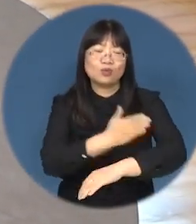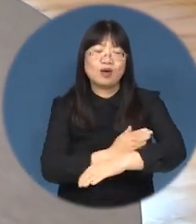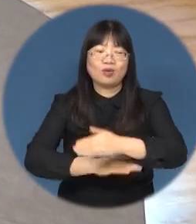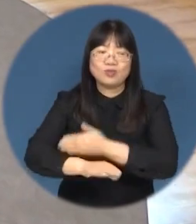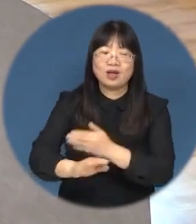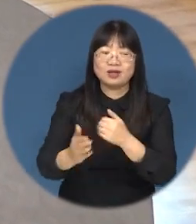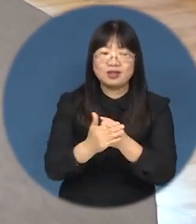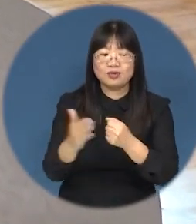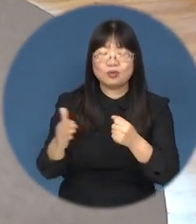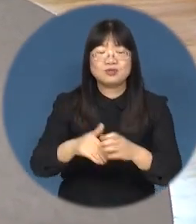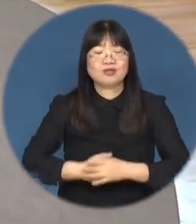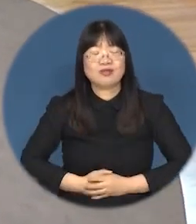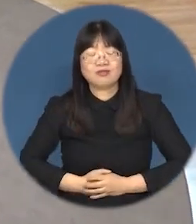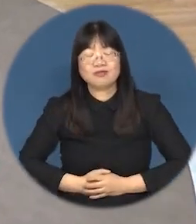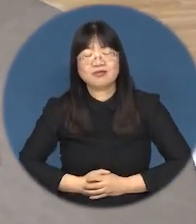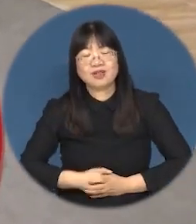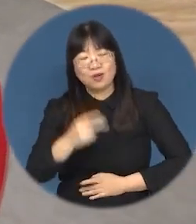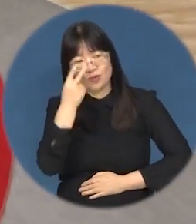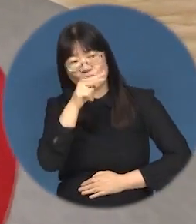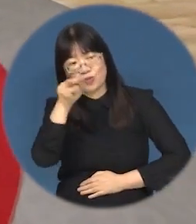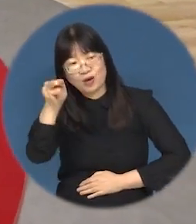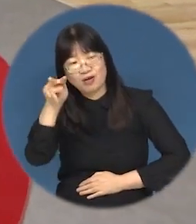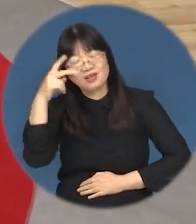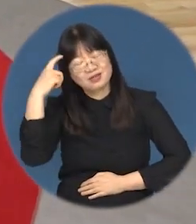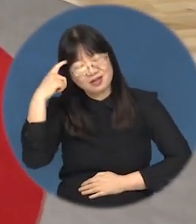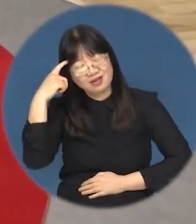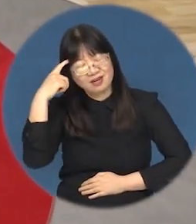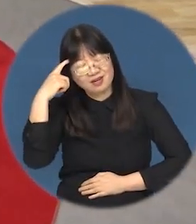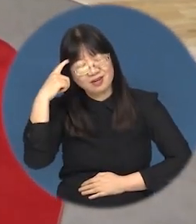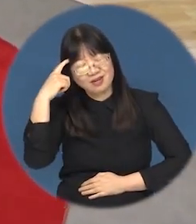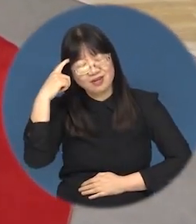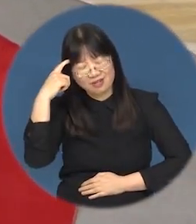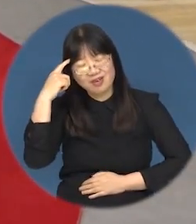분이라서. 근데 그분 이렇게 보면은 좀 생각이 많이 납니다.